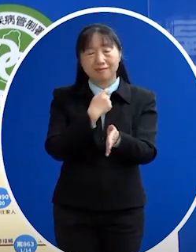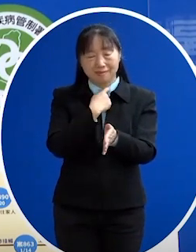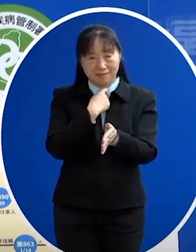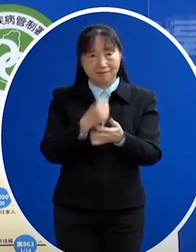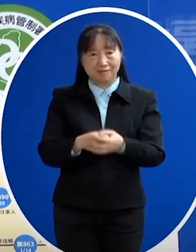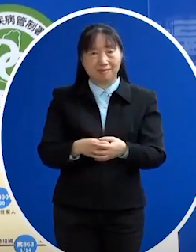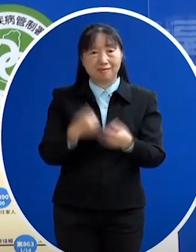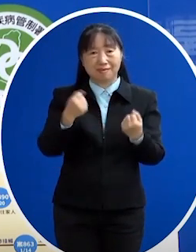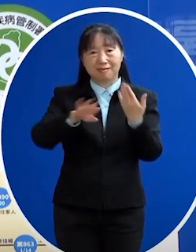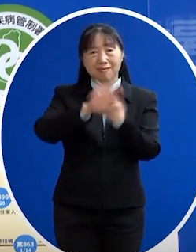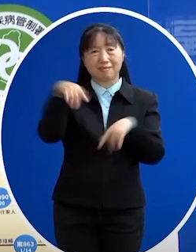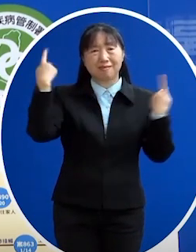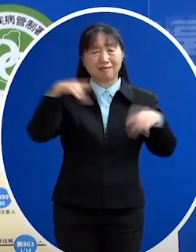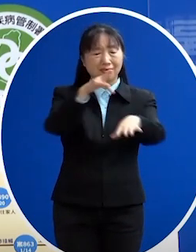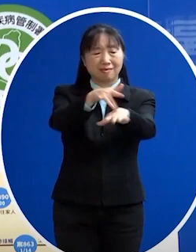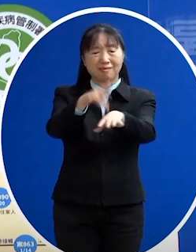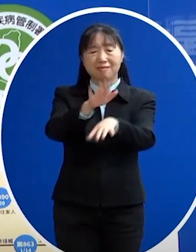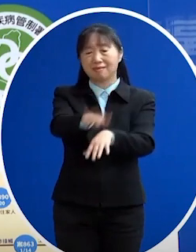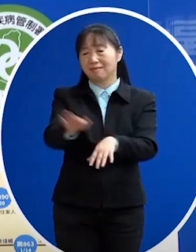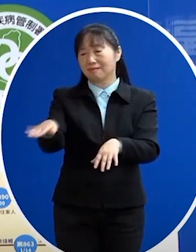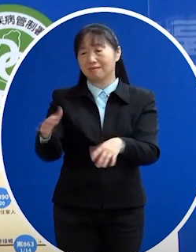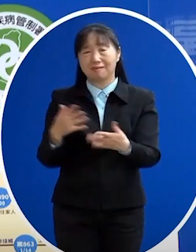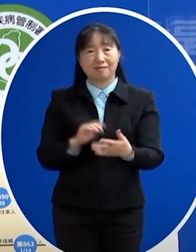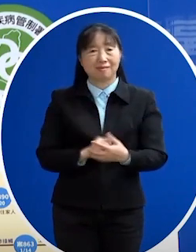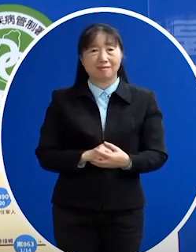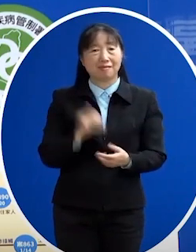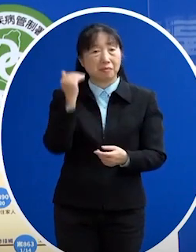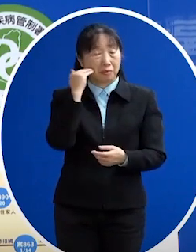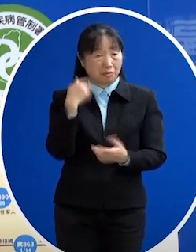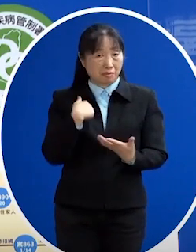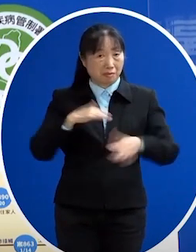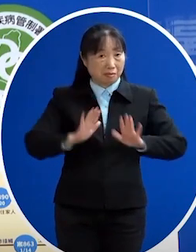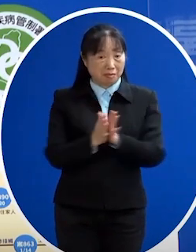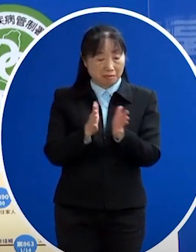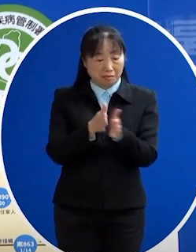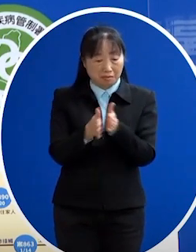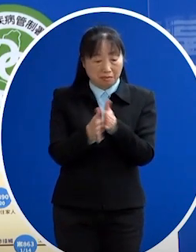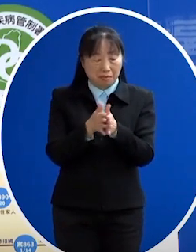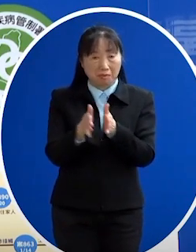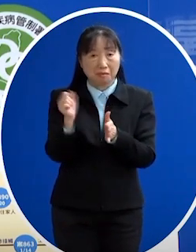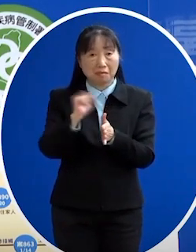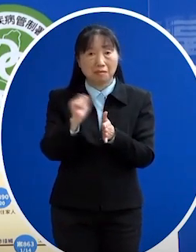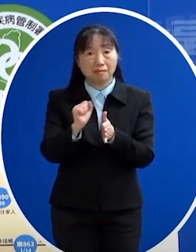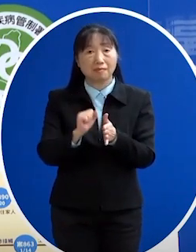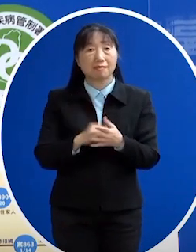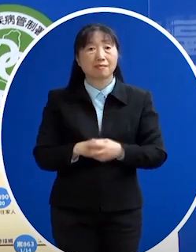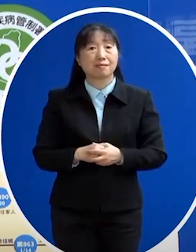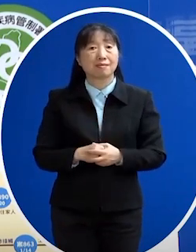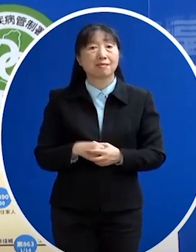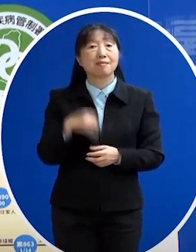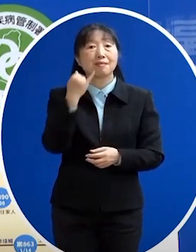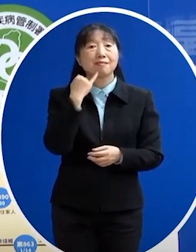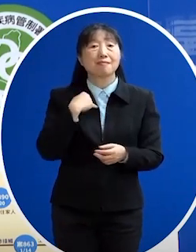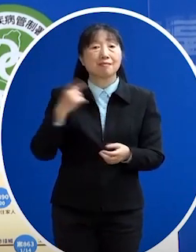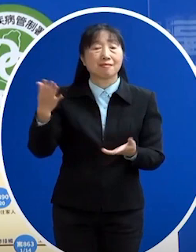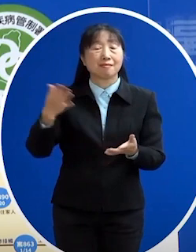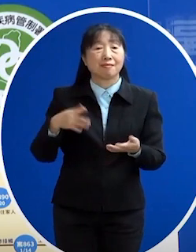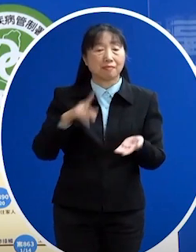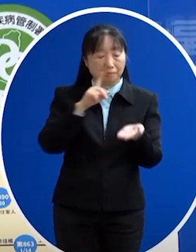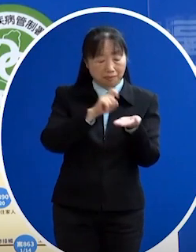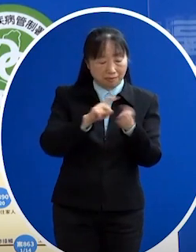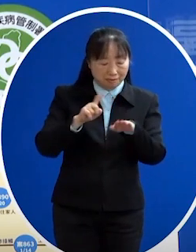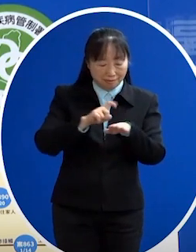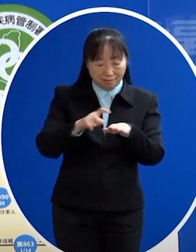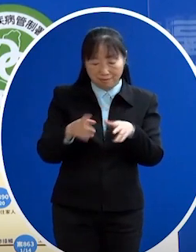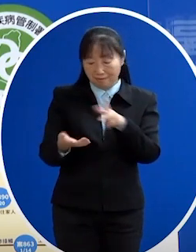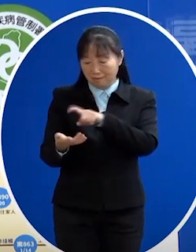面手摸来摸去哈，那如果没有办法马上洗手或是用我们的清消的这样的一个消